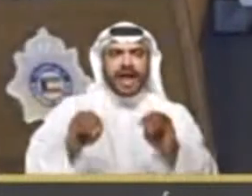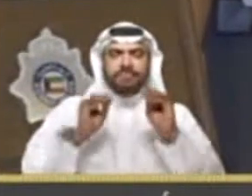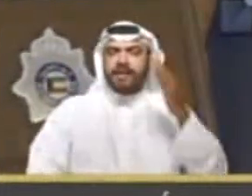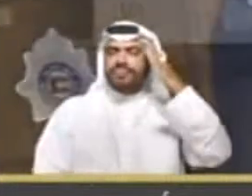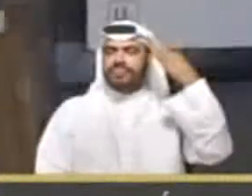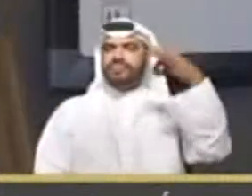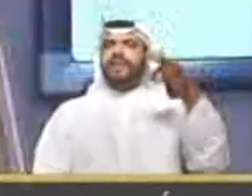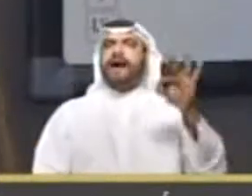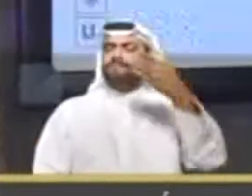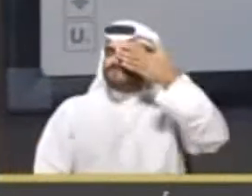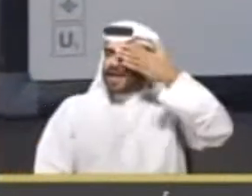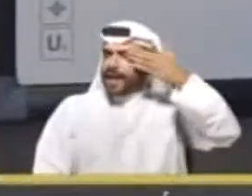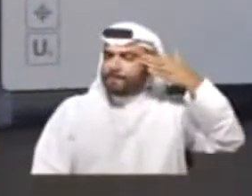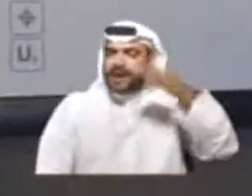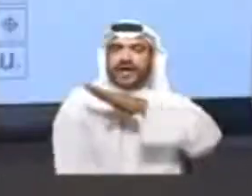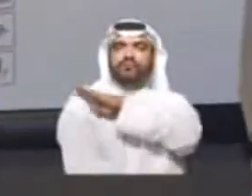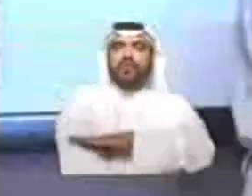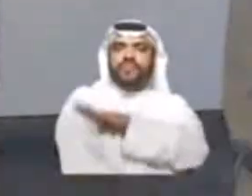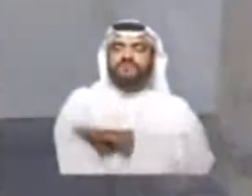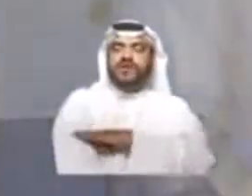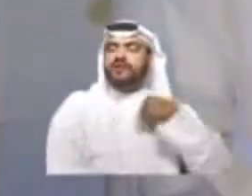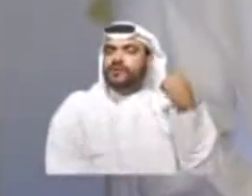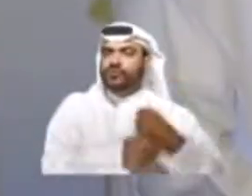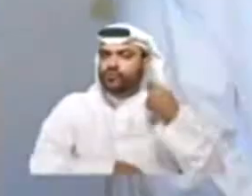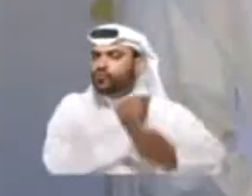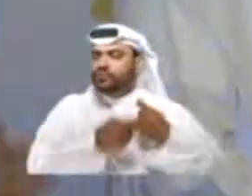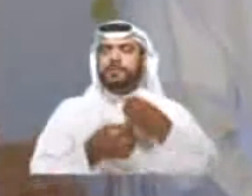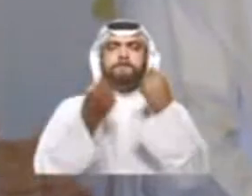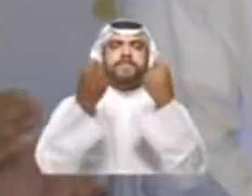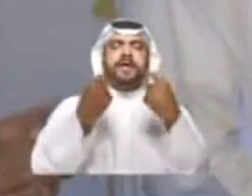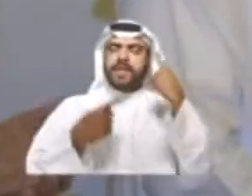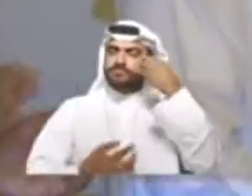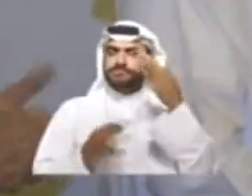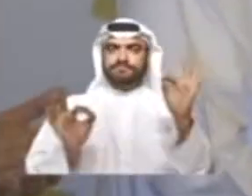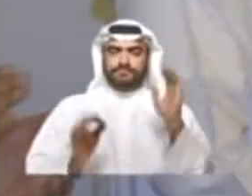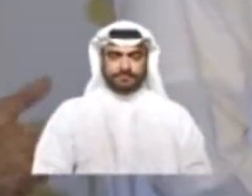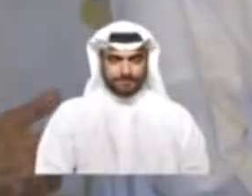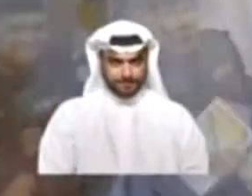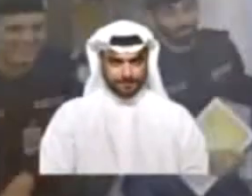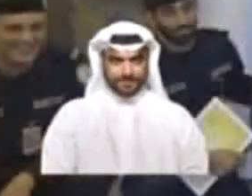الوطني المختص على أعلى مستوى لمواكبة التطورات المتلاحقة التي يشهدها العالم.